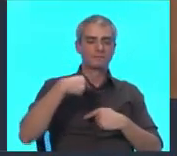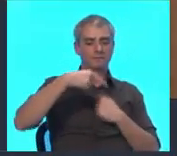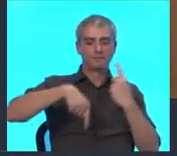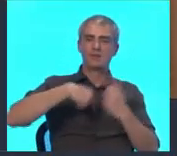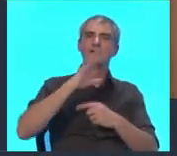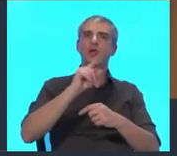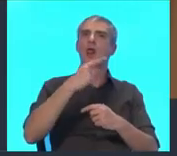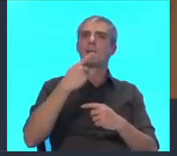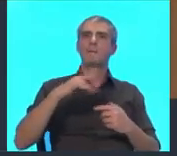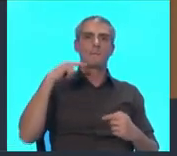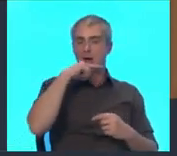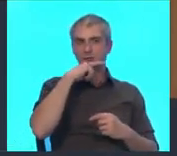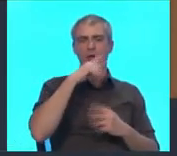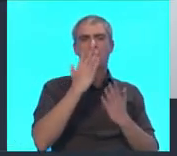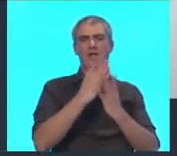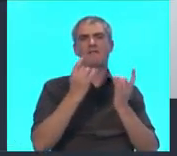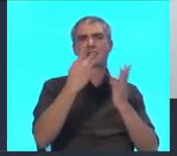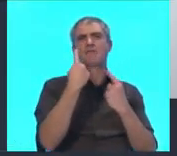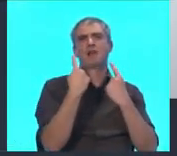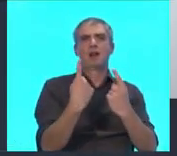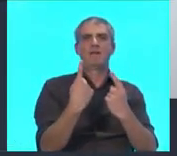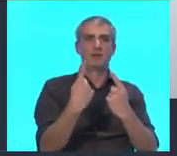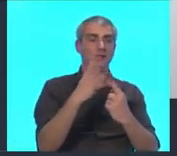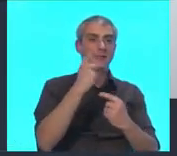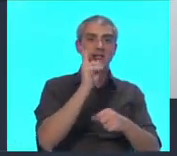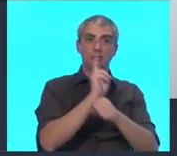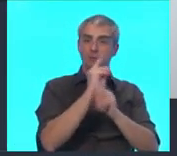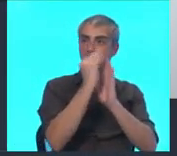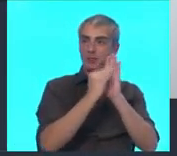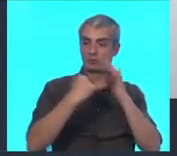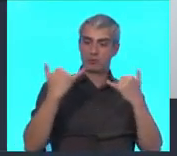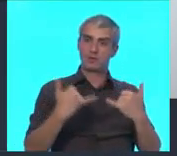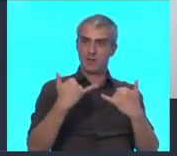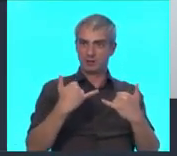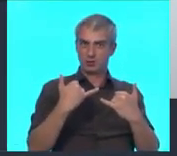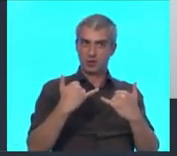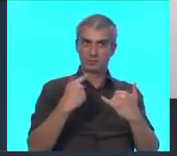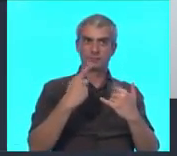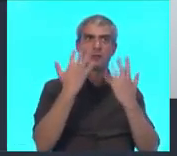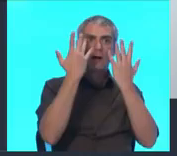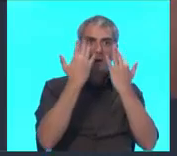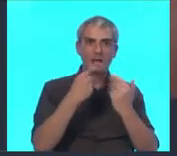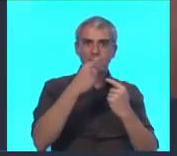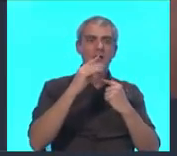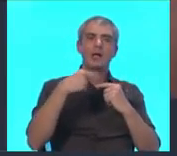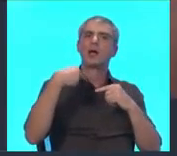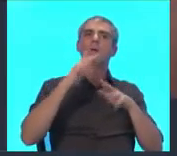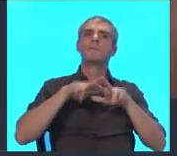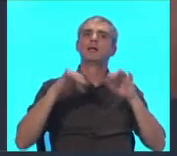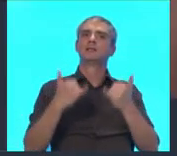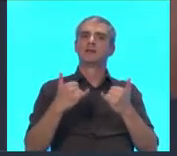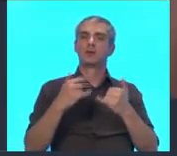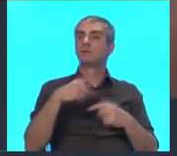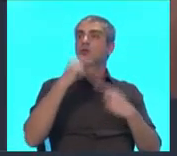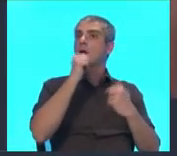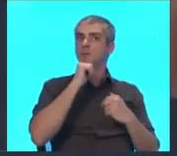נוספים, והטבע כבר יעשה את שלו. Once you've saved today's data, the app will calculate your status for the day. A green day